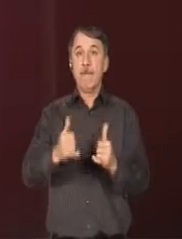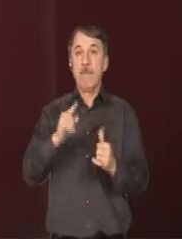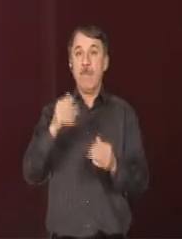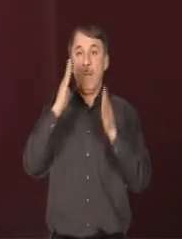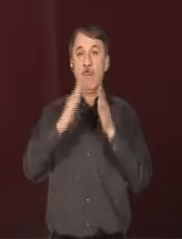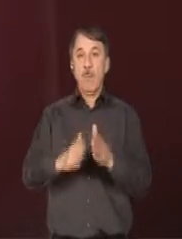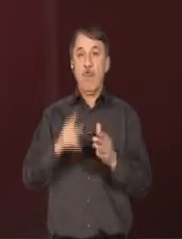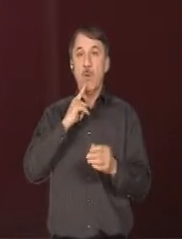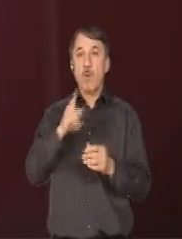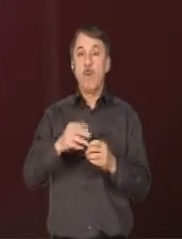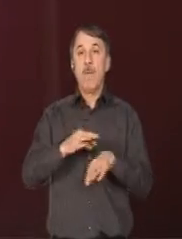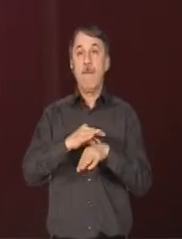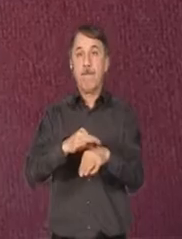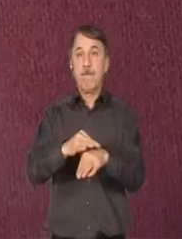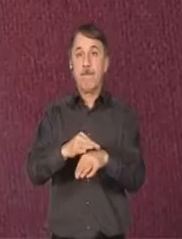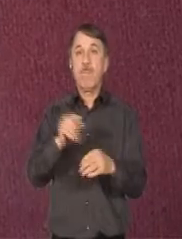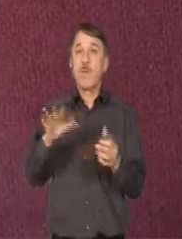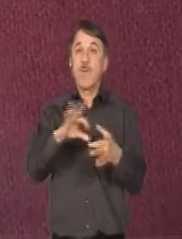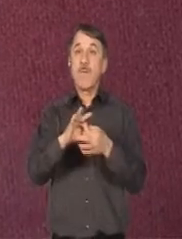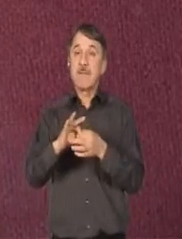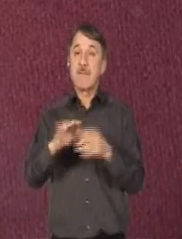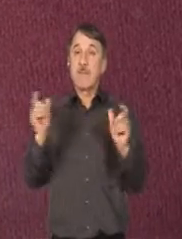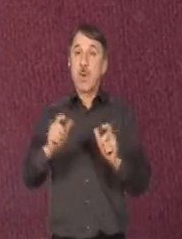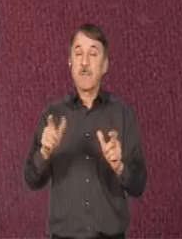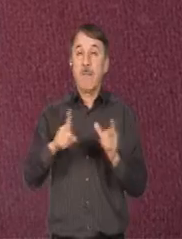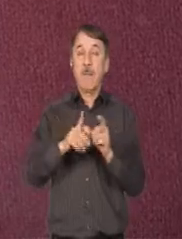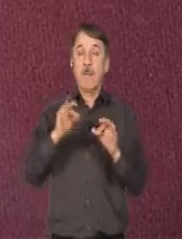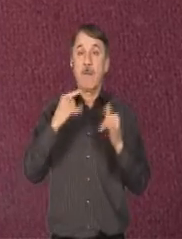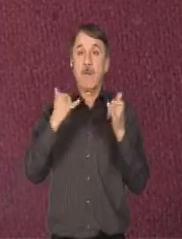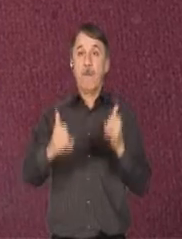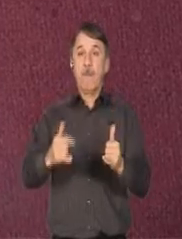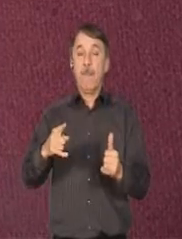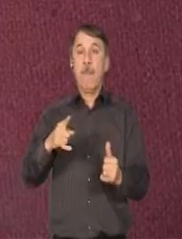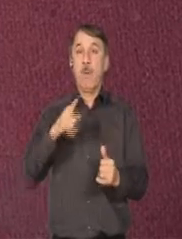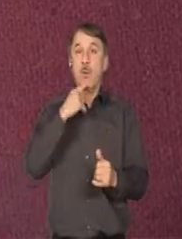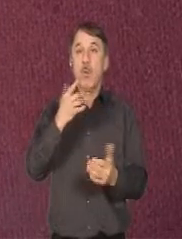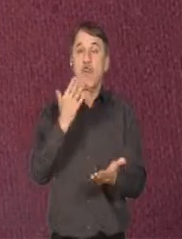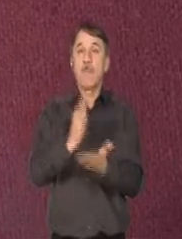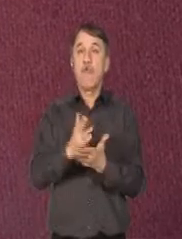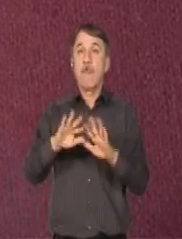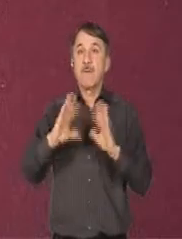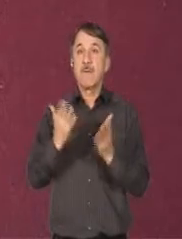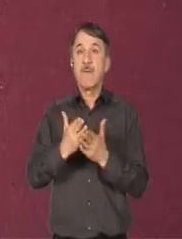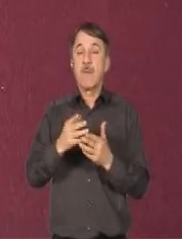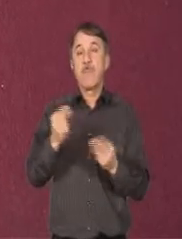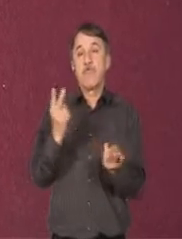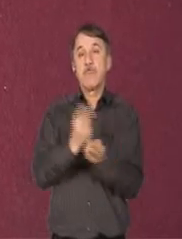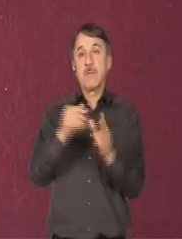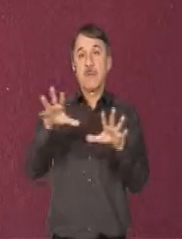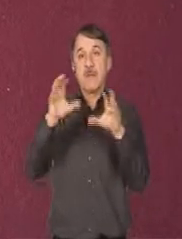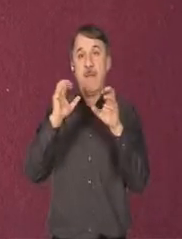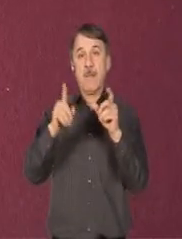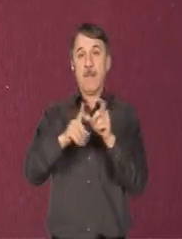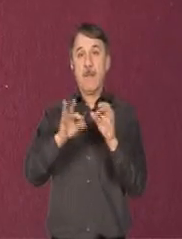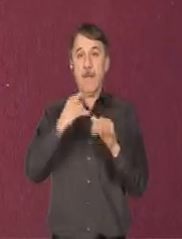krakovima emajliranim u plavoj i beloj boji. Između krakova postavljeni su pozlaćeni dvoglavi orlovi sa kraljevskom krunom. Uz prva